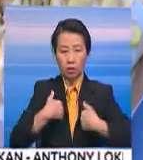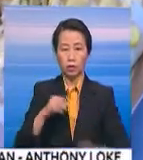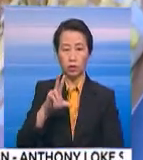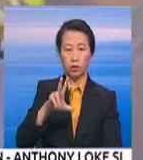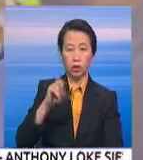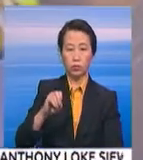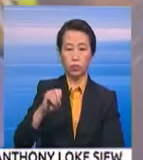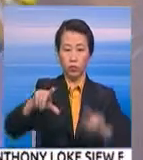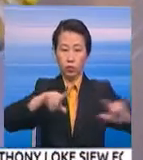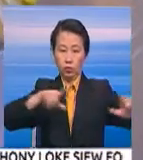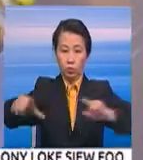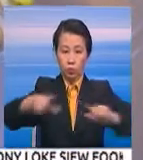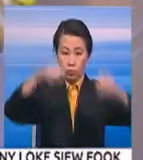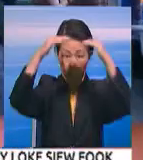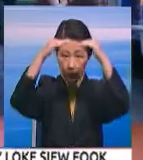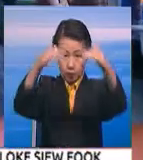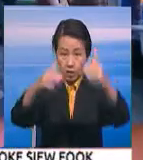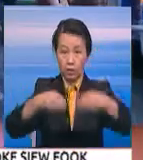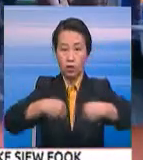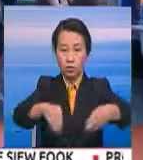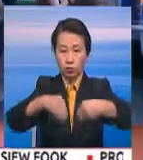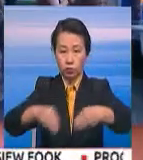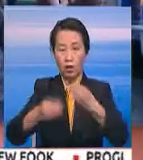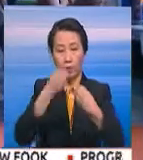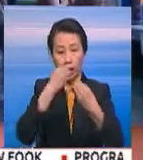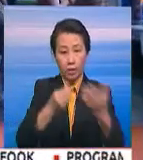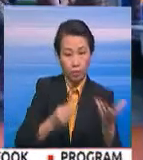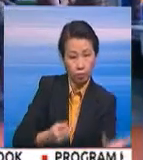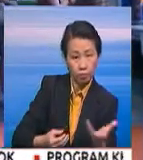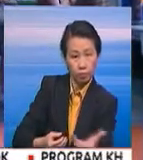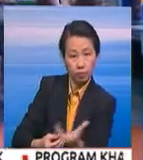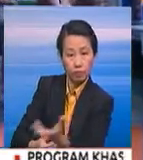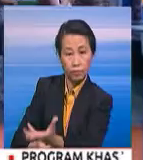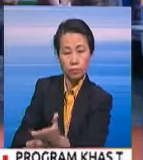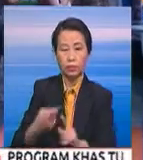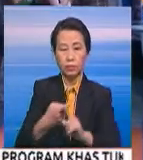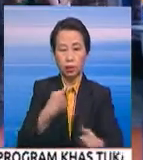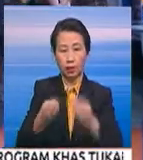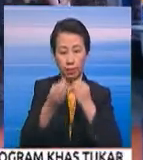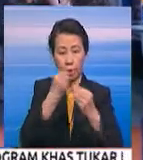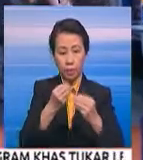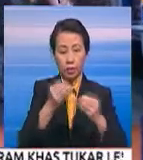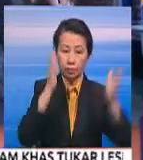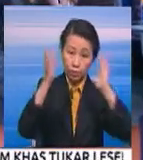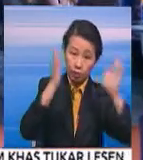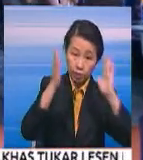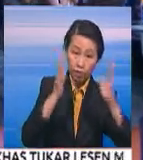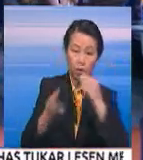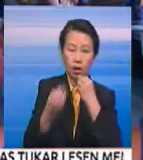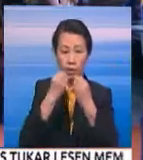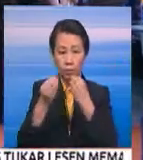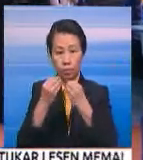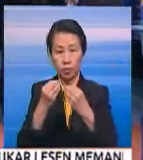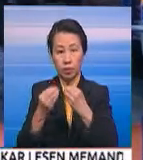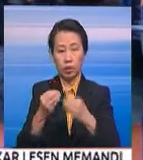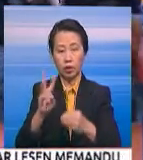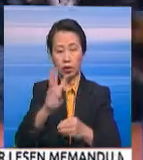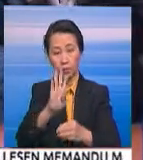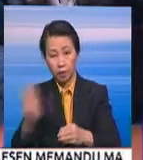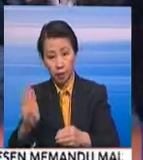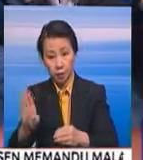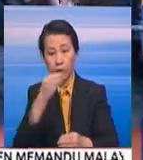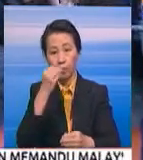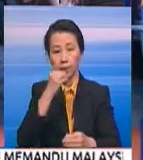food truck yang menawarkan hidangan daripada makanan tempatan, makanan western,